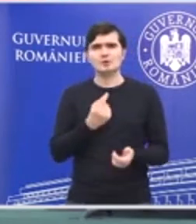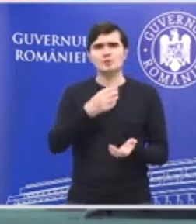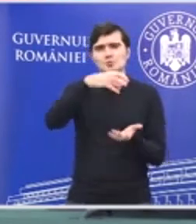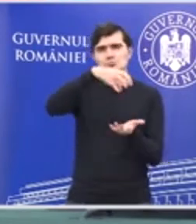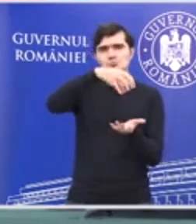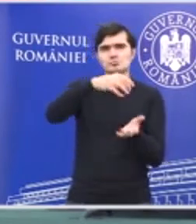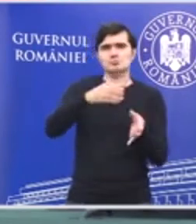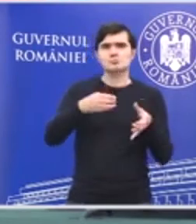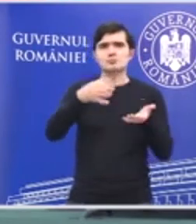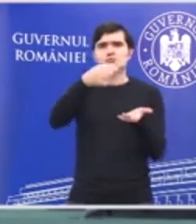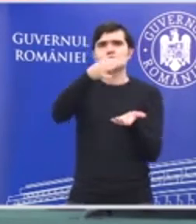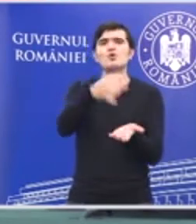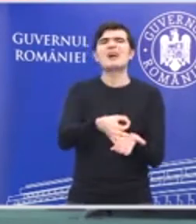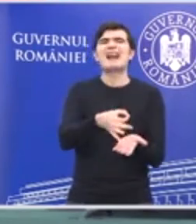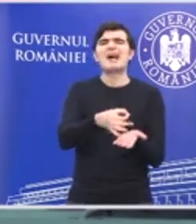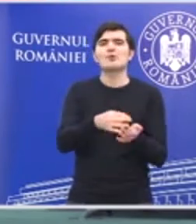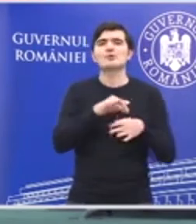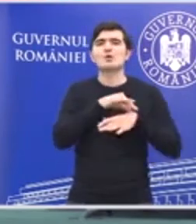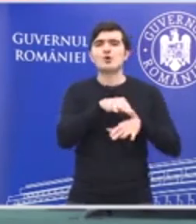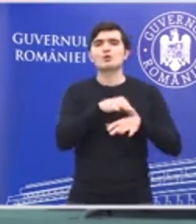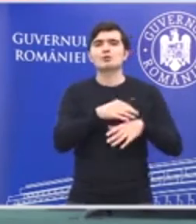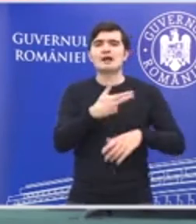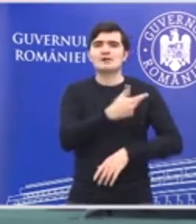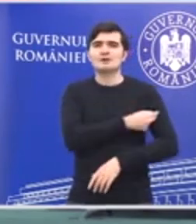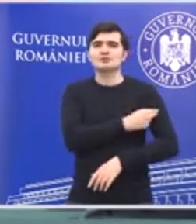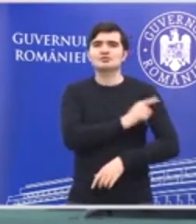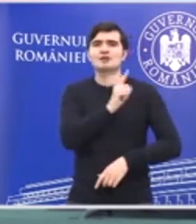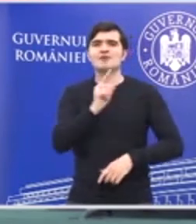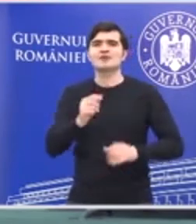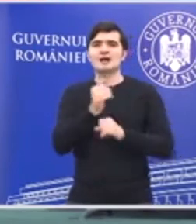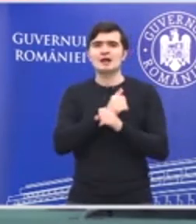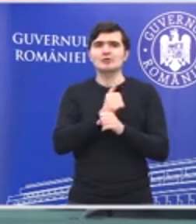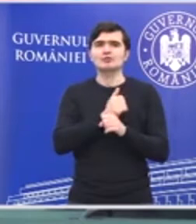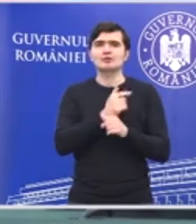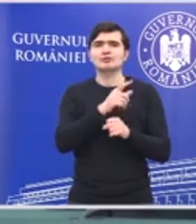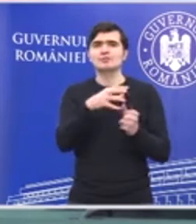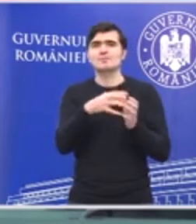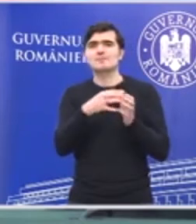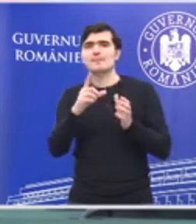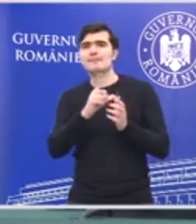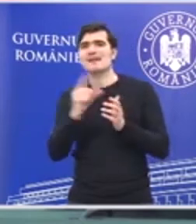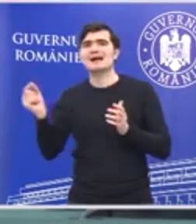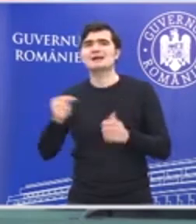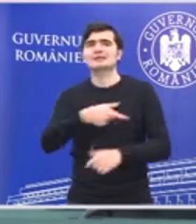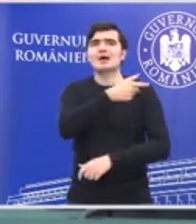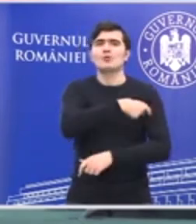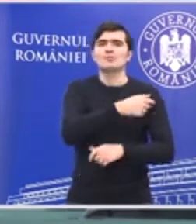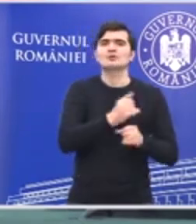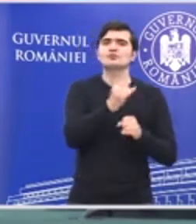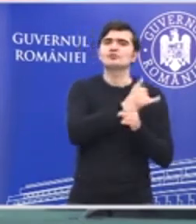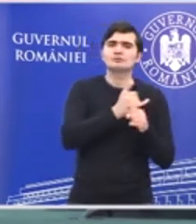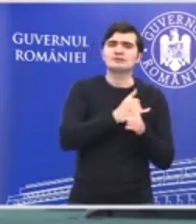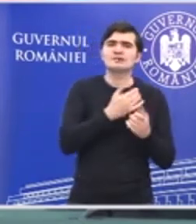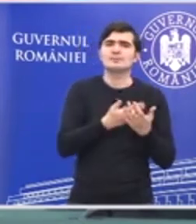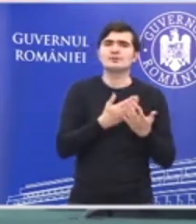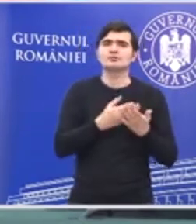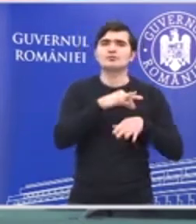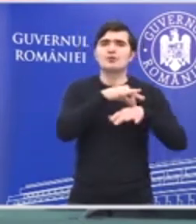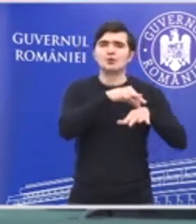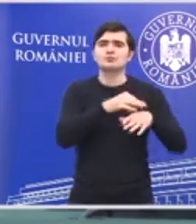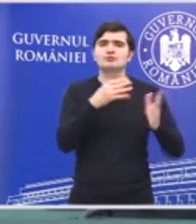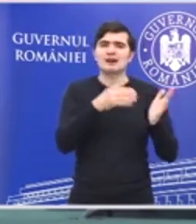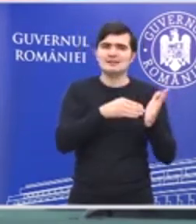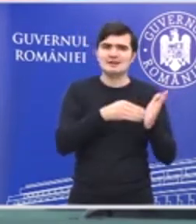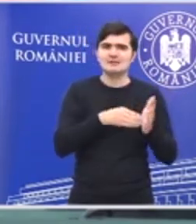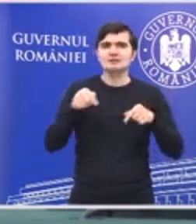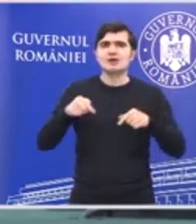vaccinării la nivelul fiecărui județ, care se desprinde din Comitetul Județean de Conducere și Coordonare a Intervenției. Acest nucleu de coordonare